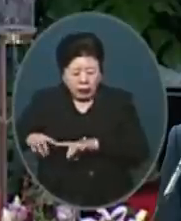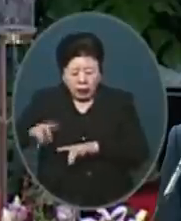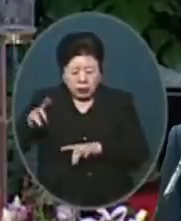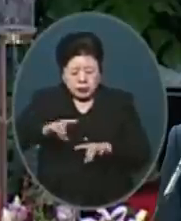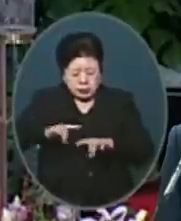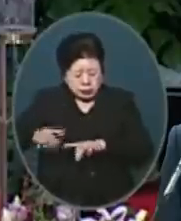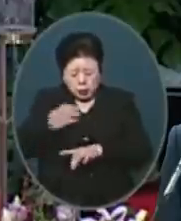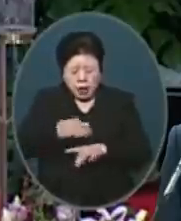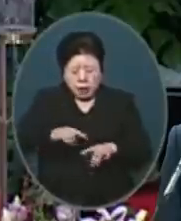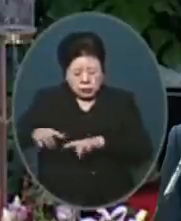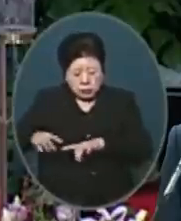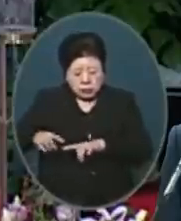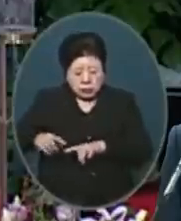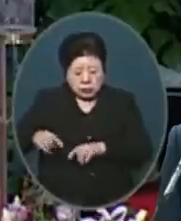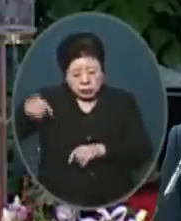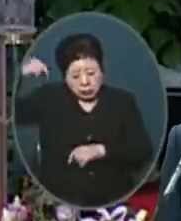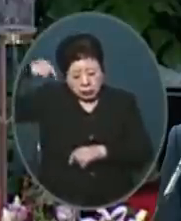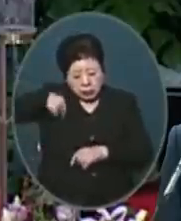흐르더니